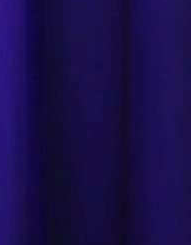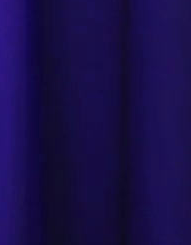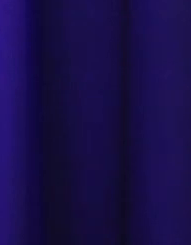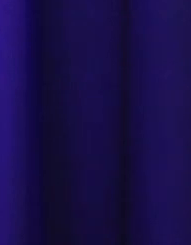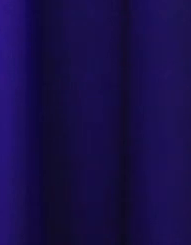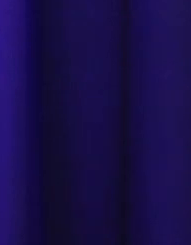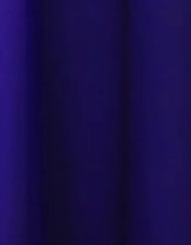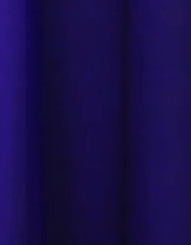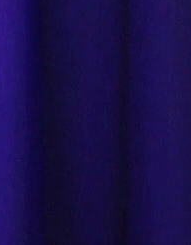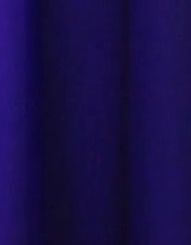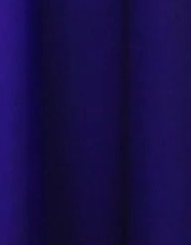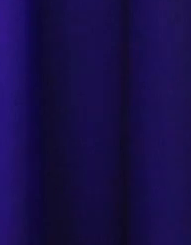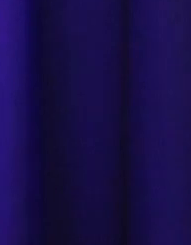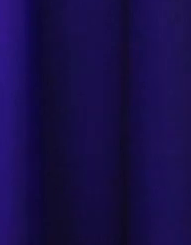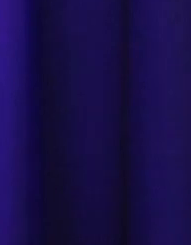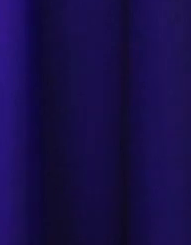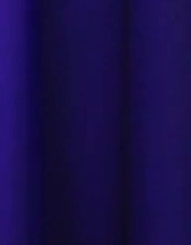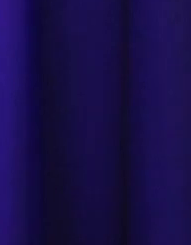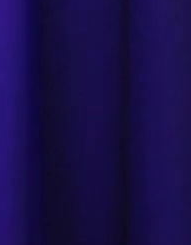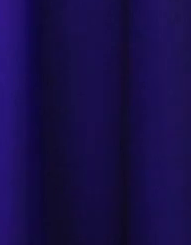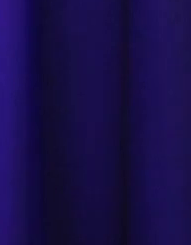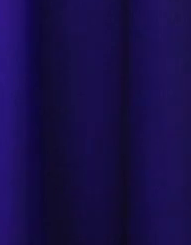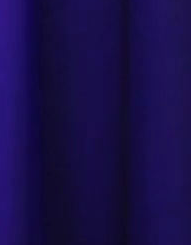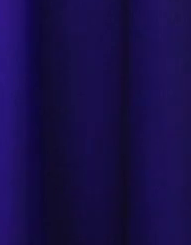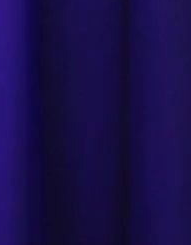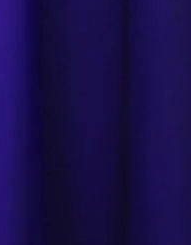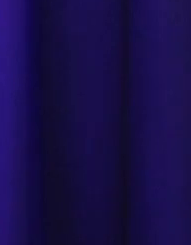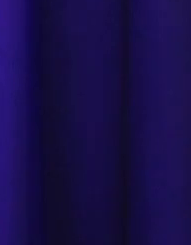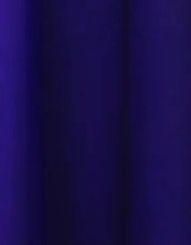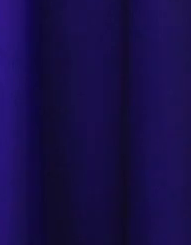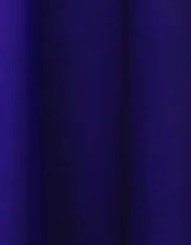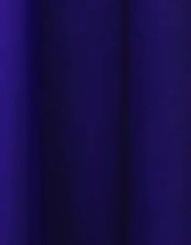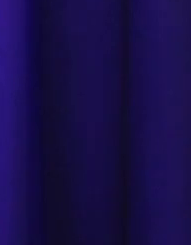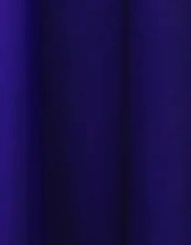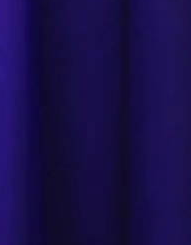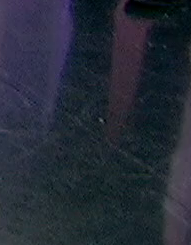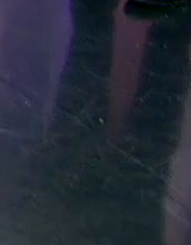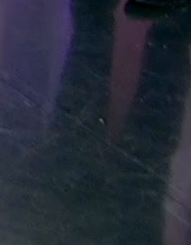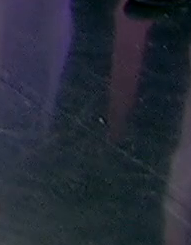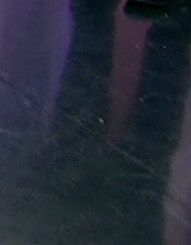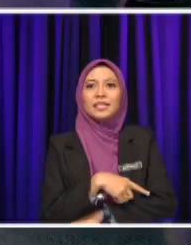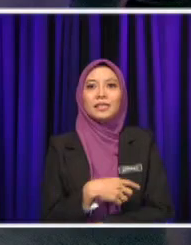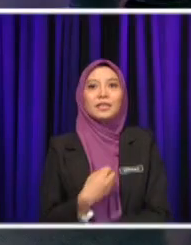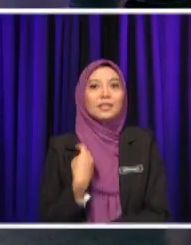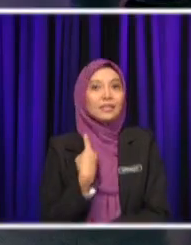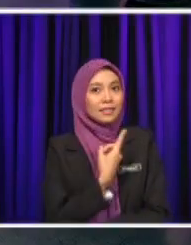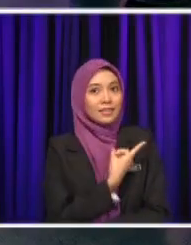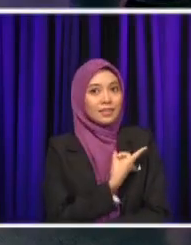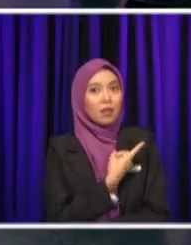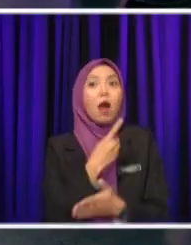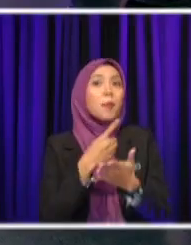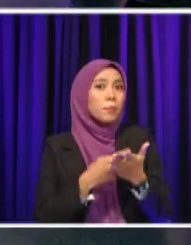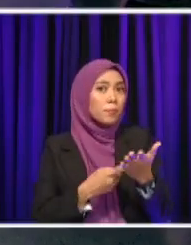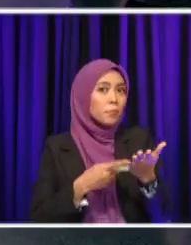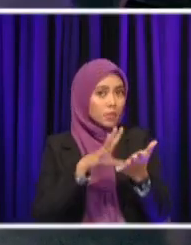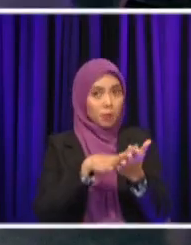khabar? Baik, terima kasih cikgu kerana bersama dengan kita pada hari ini. Baiklah cikgu. Jadi apa mata